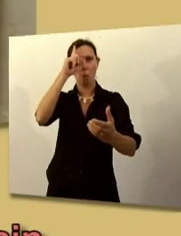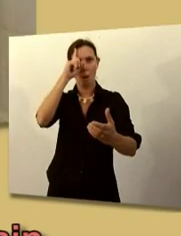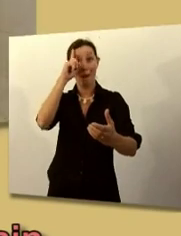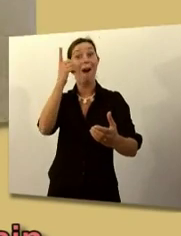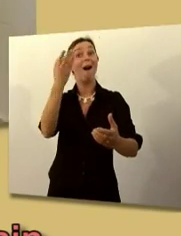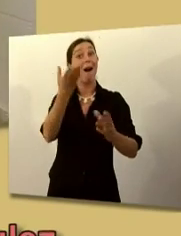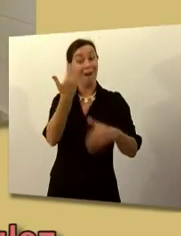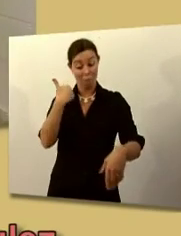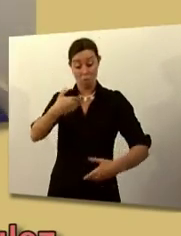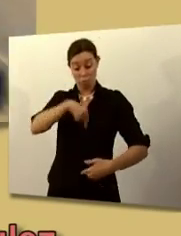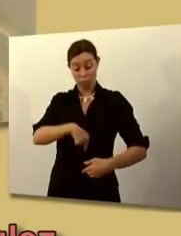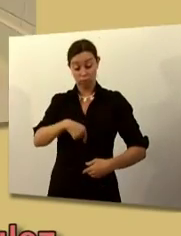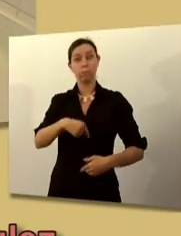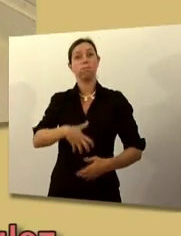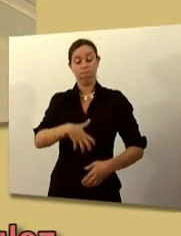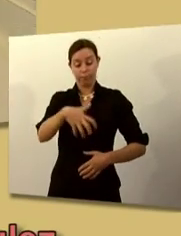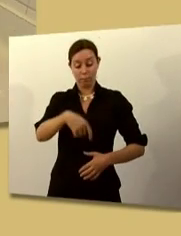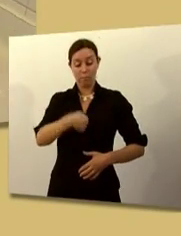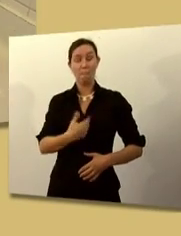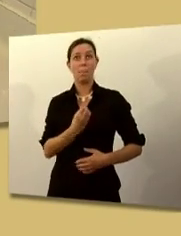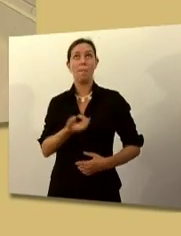si vous voulez. Voilà.